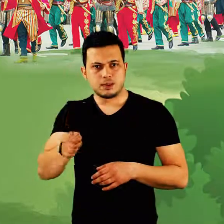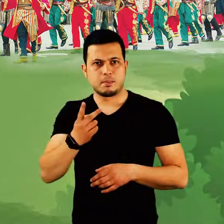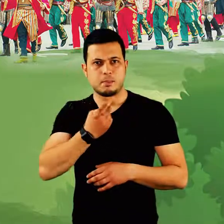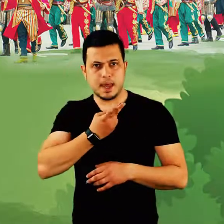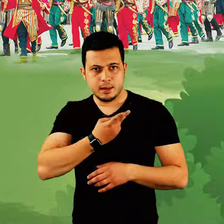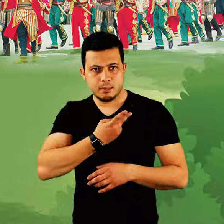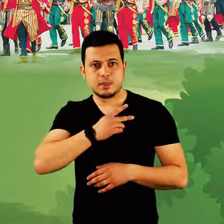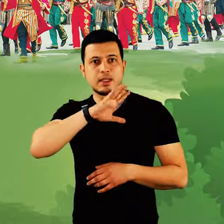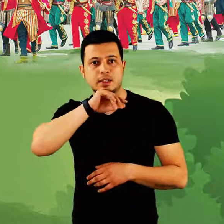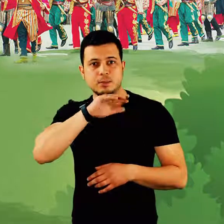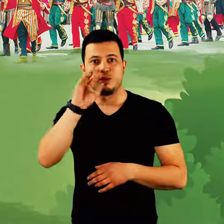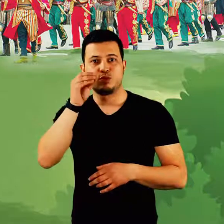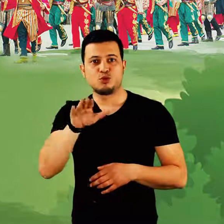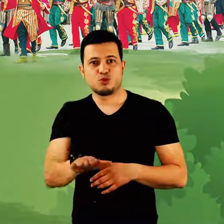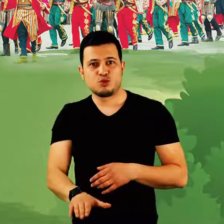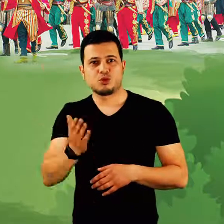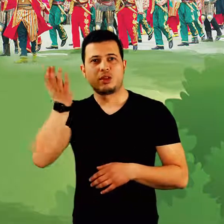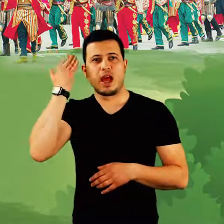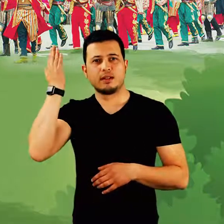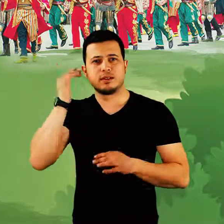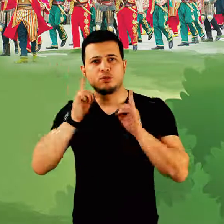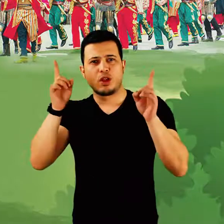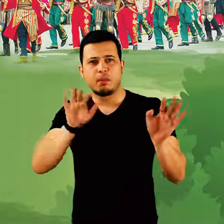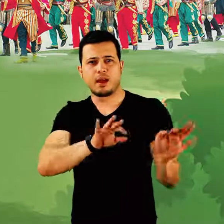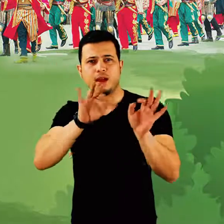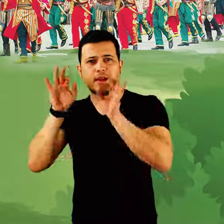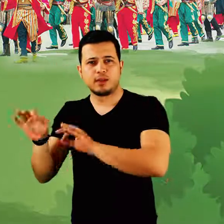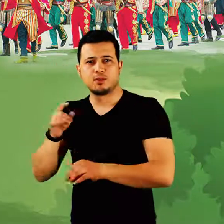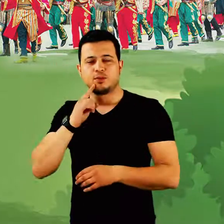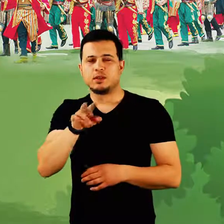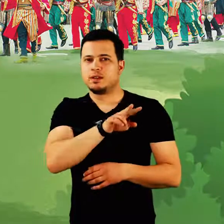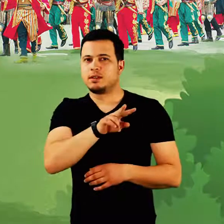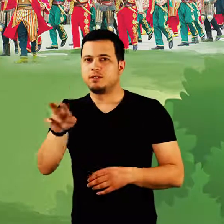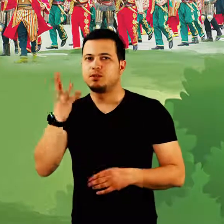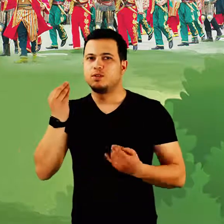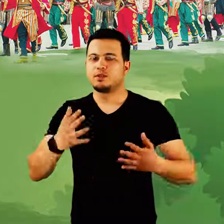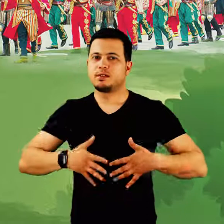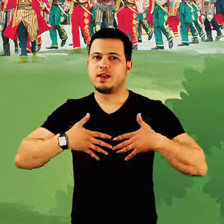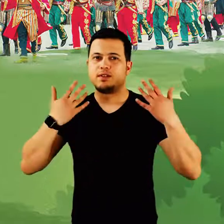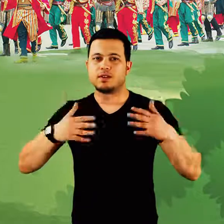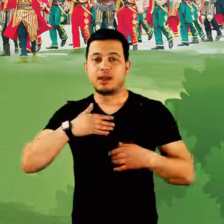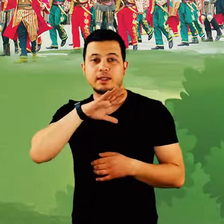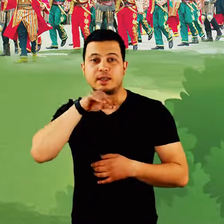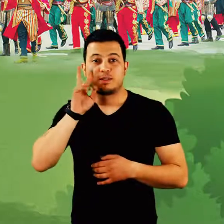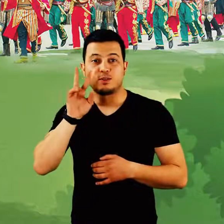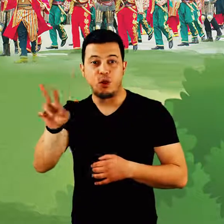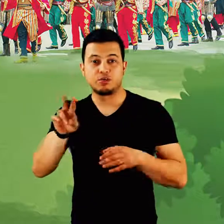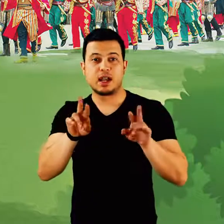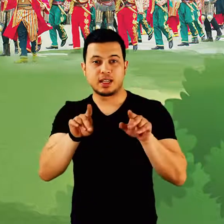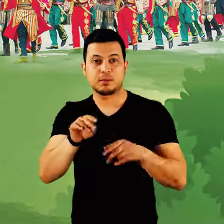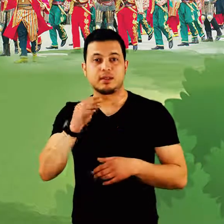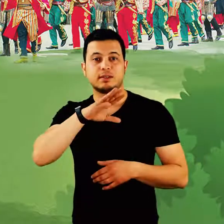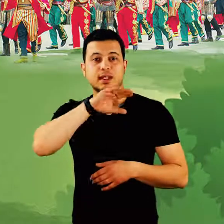dedesinin çocukluğuna gelmişlerdi. İkisi de bundan çok mutlu oldu. Dedesi ne de